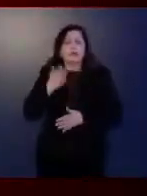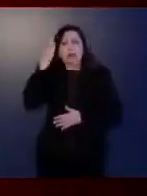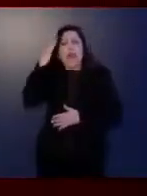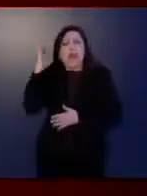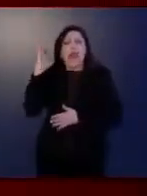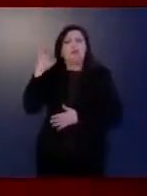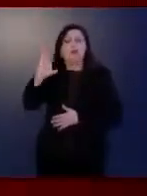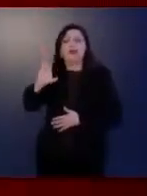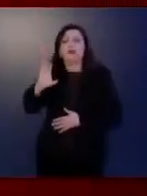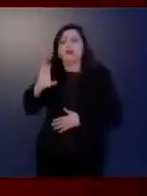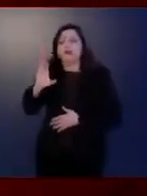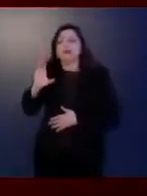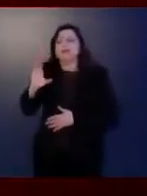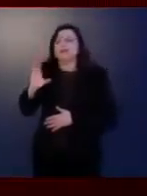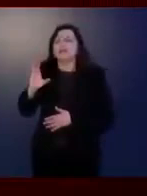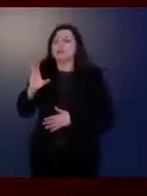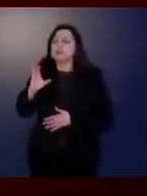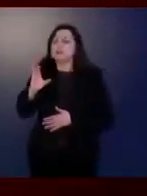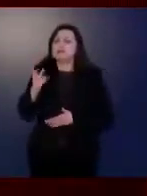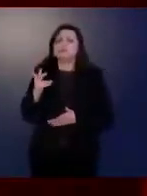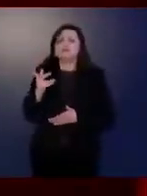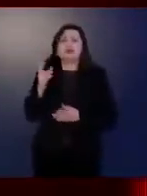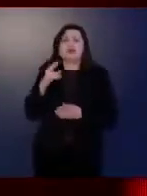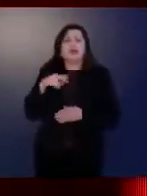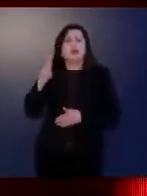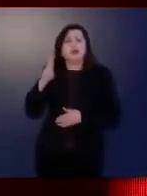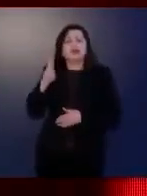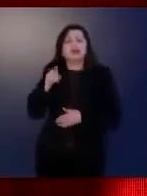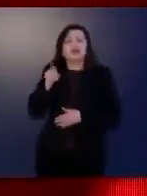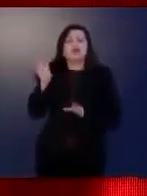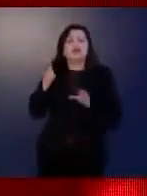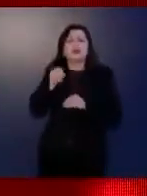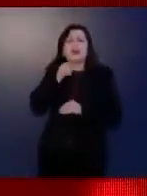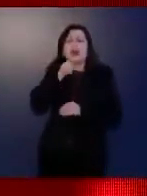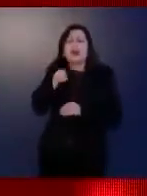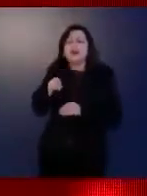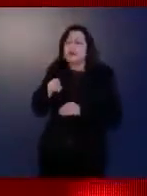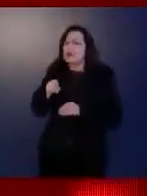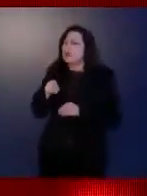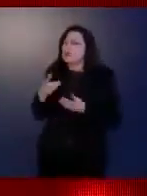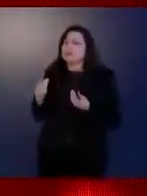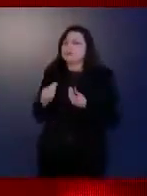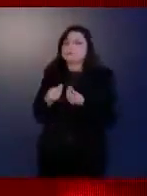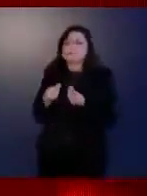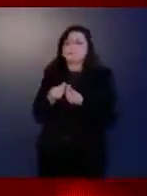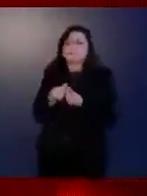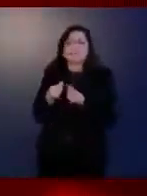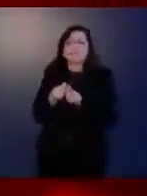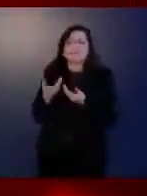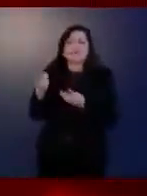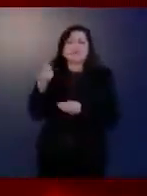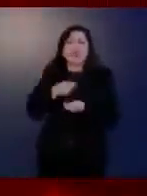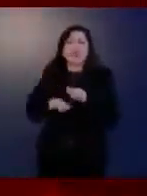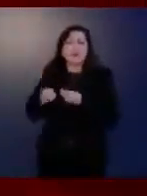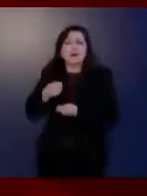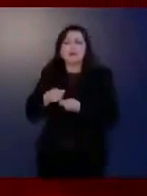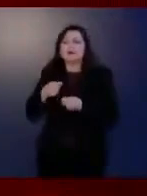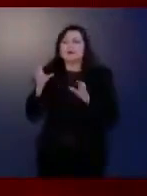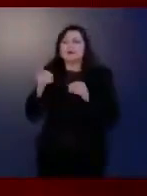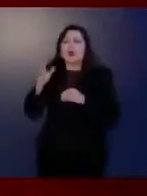ήταν κυρίως σε χώρους, αυτό που λέμε στα οικονομικά, μη εμπορεύσιμων αγαθών, δηλαδή